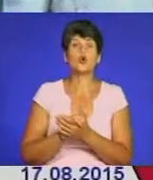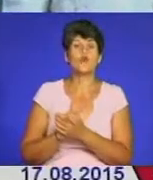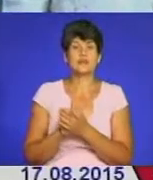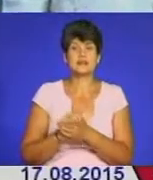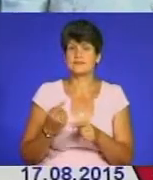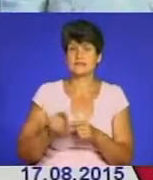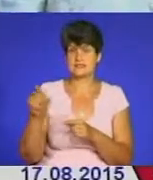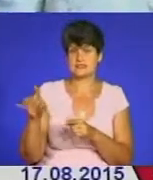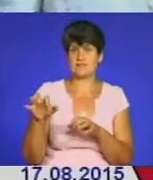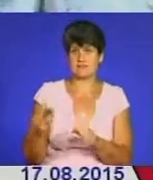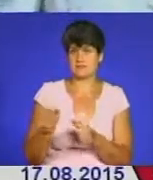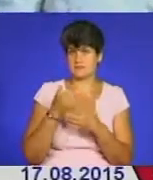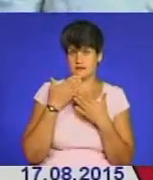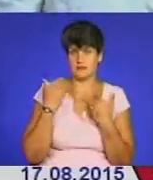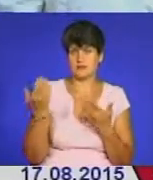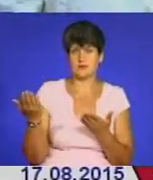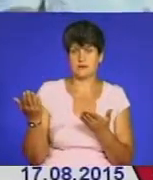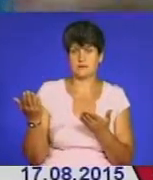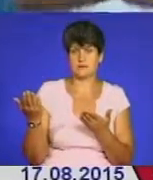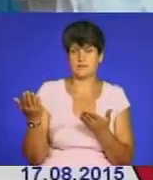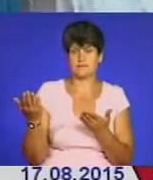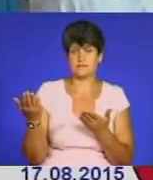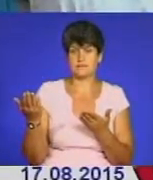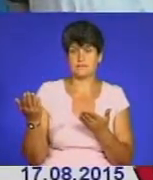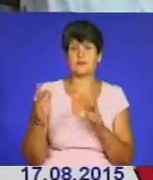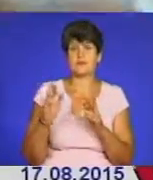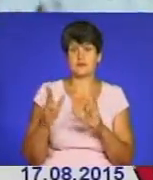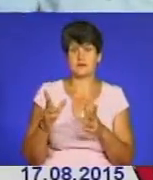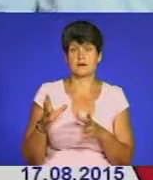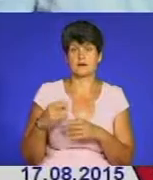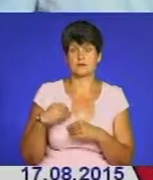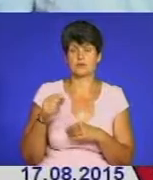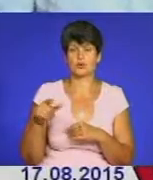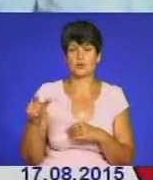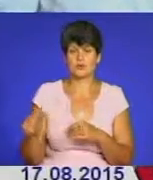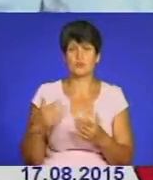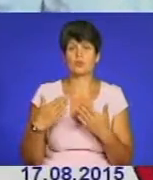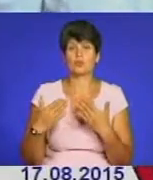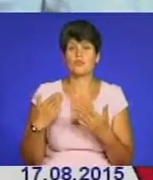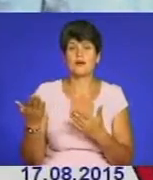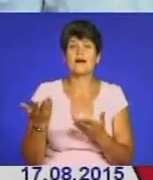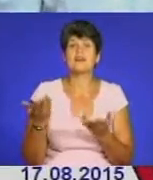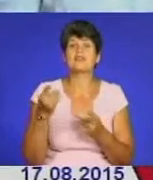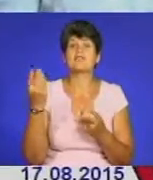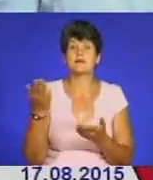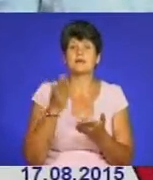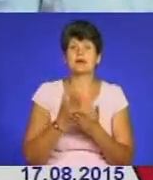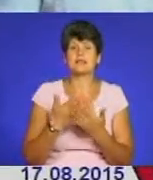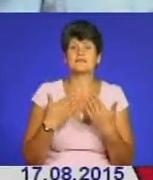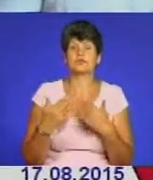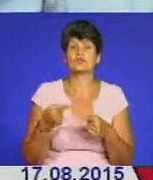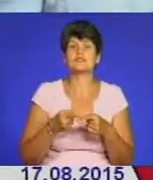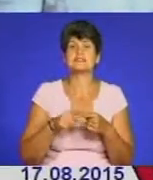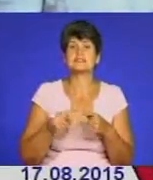ця власність відношення немає, правда? Немає. Разом з людьми будував. А яке ви відношення маєте до цієї